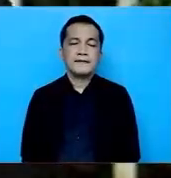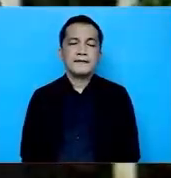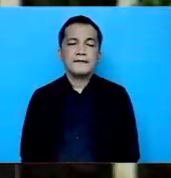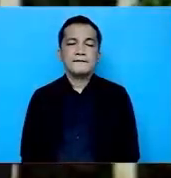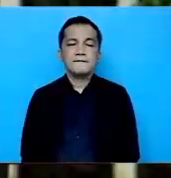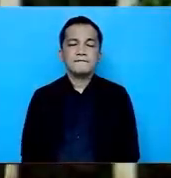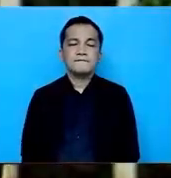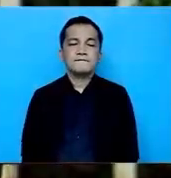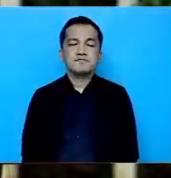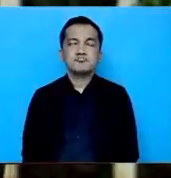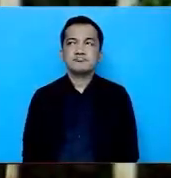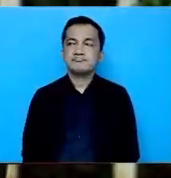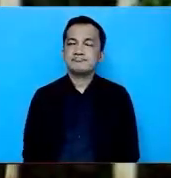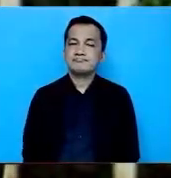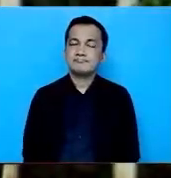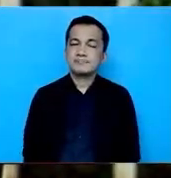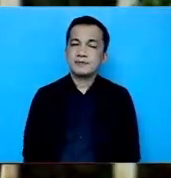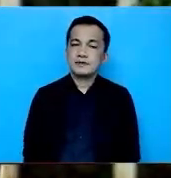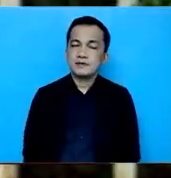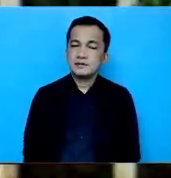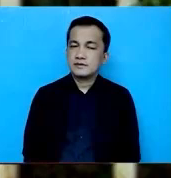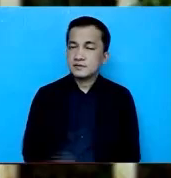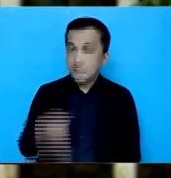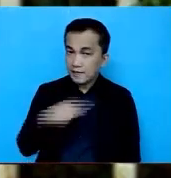Sa float namin specifically,